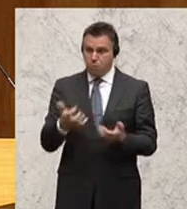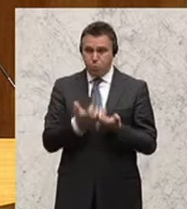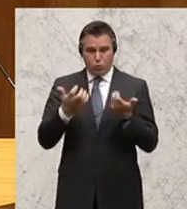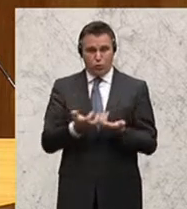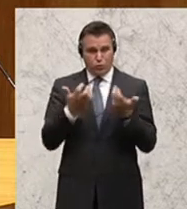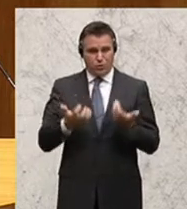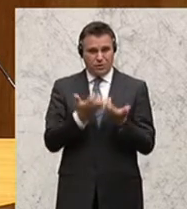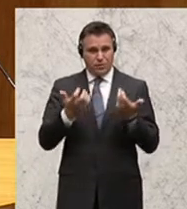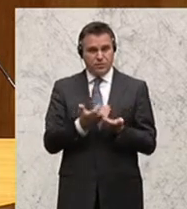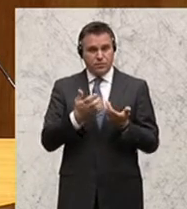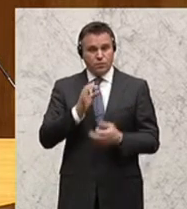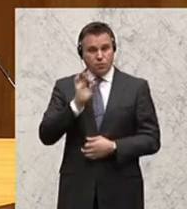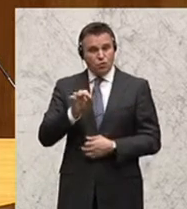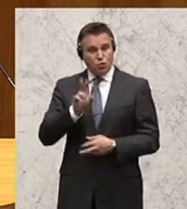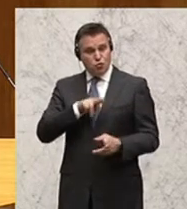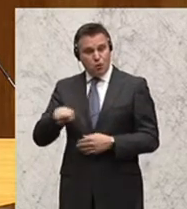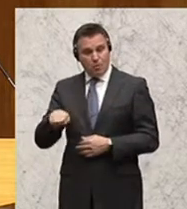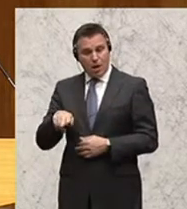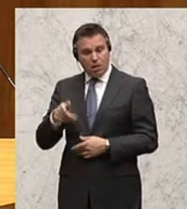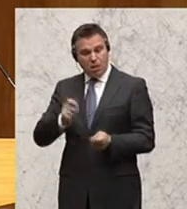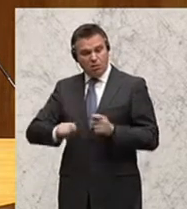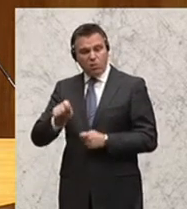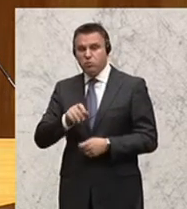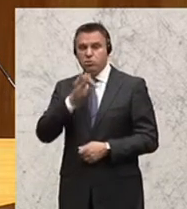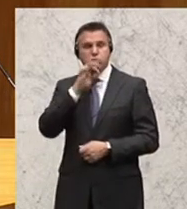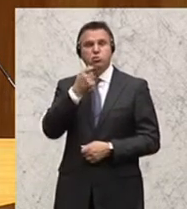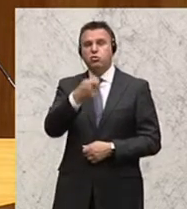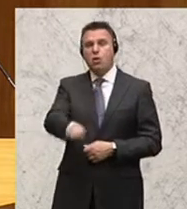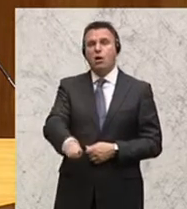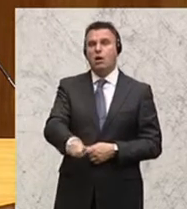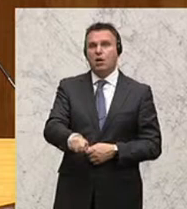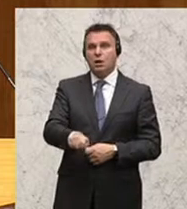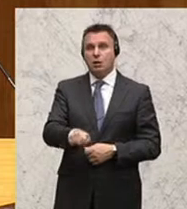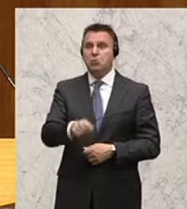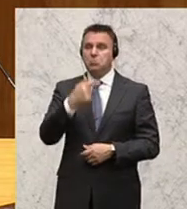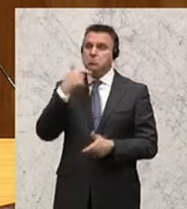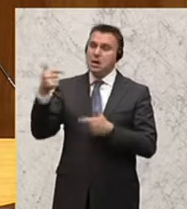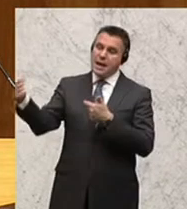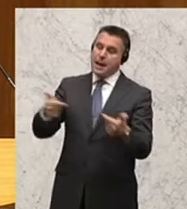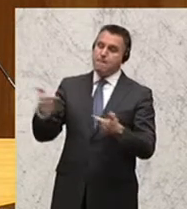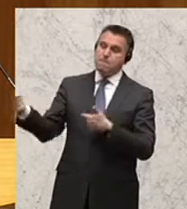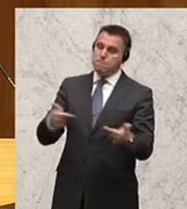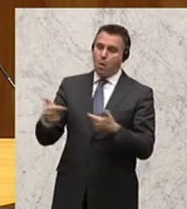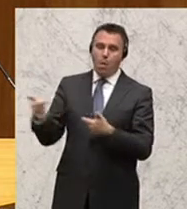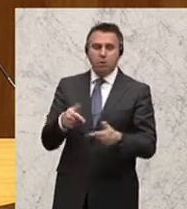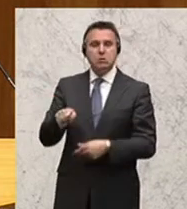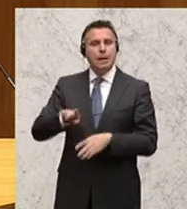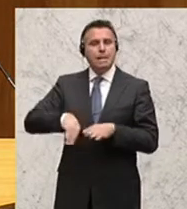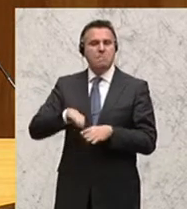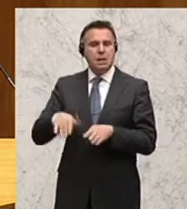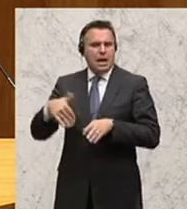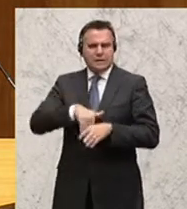Landwirtschaft für den Normalbürger nicht mehr finanzierbar sind und durch fragwürdige Importprodukte ersetzt